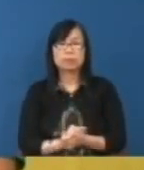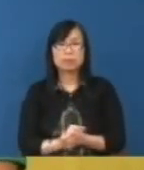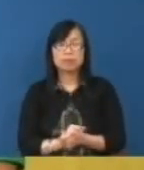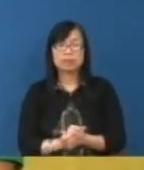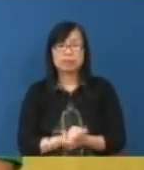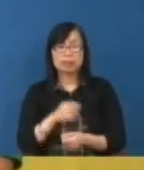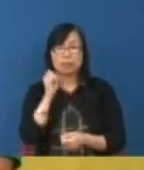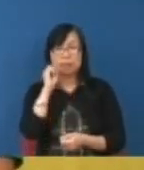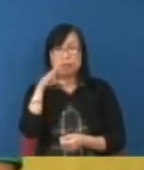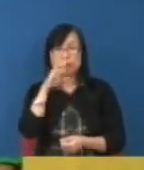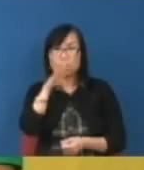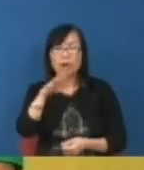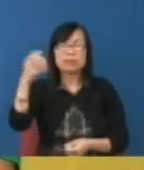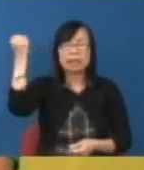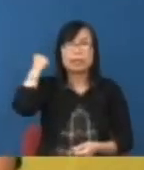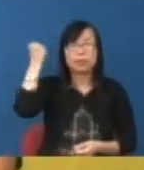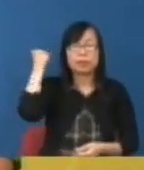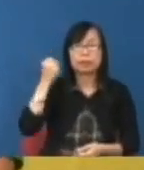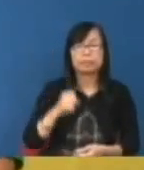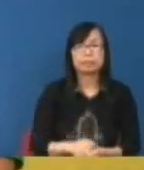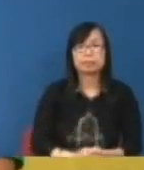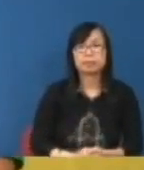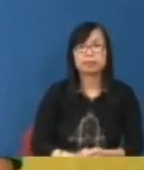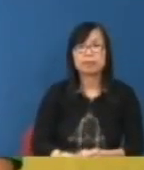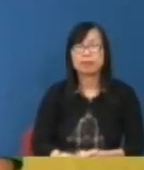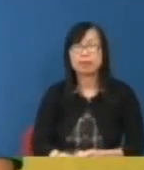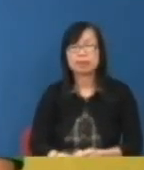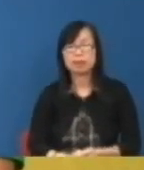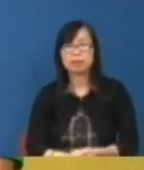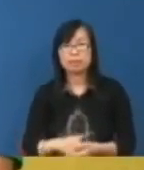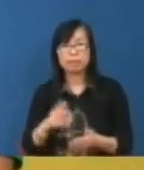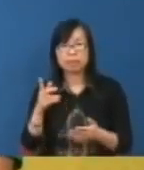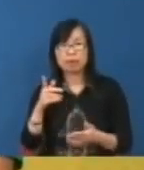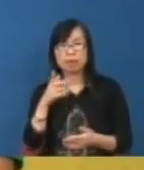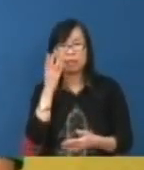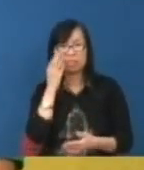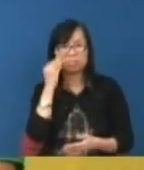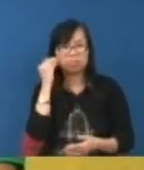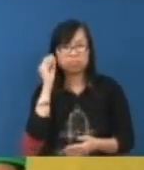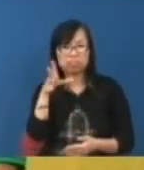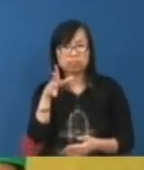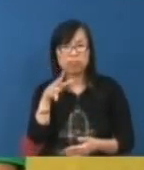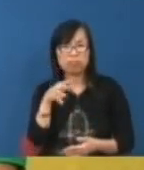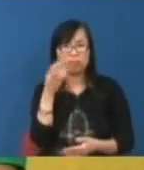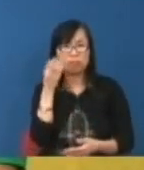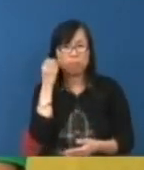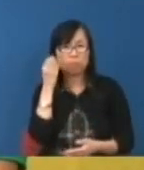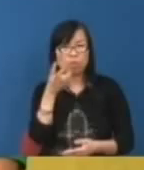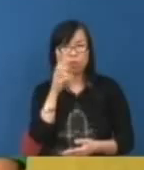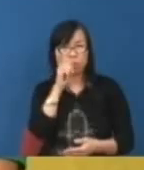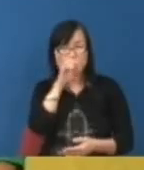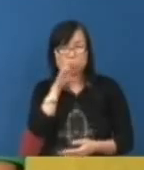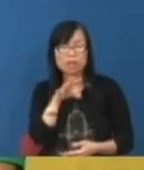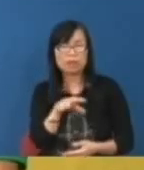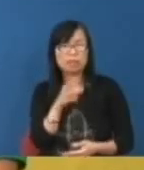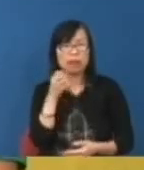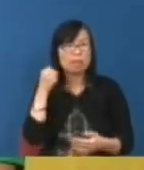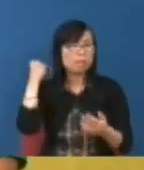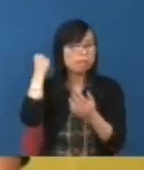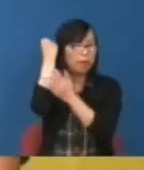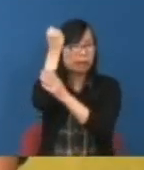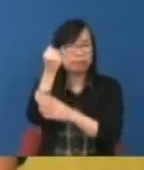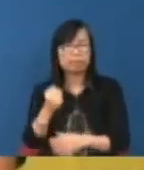個講話的權利，我叫發聲權利，甚至是將一些荒謬啊、無恥的一些言論呢是將去反擊。我想